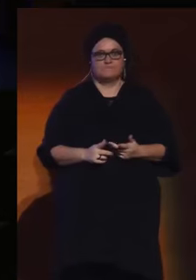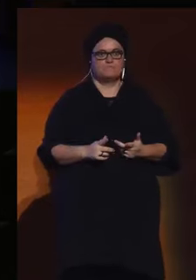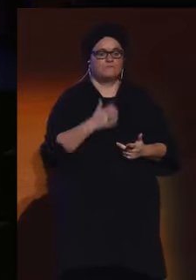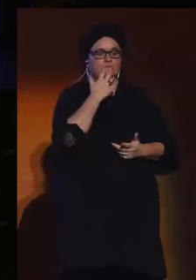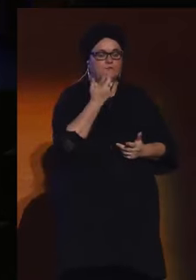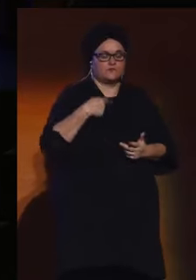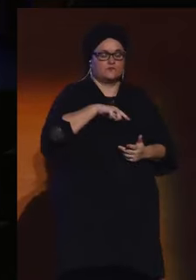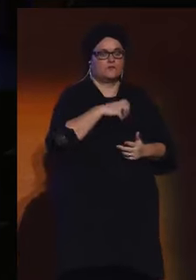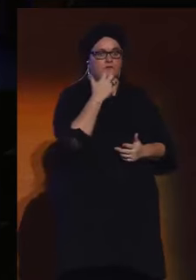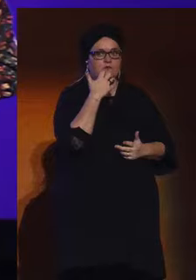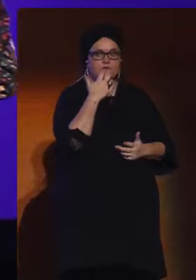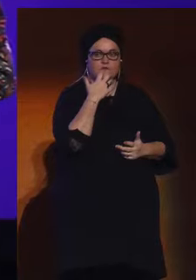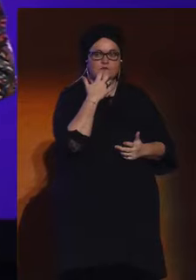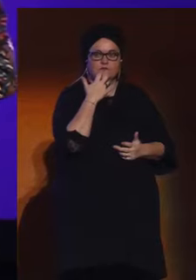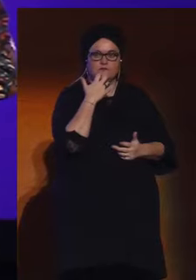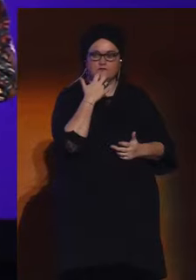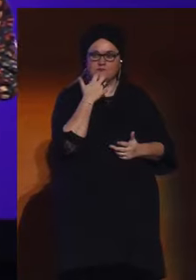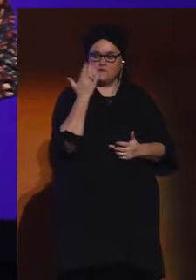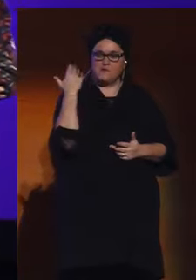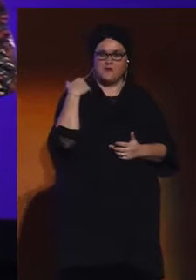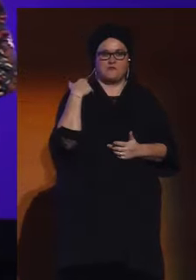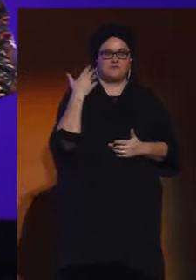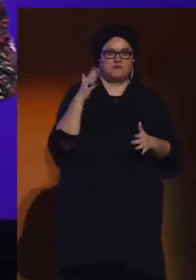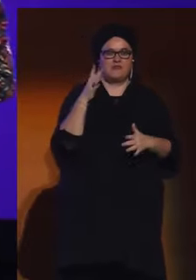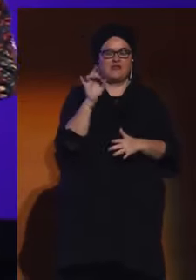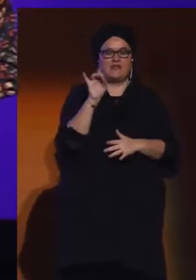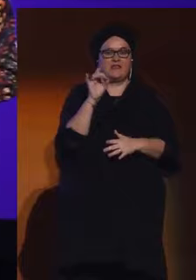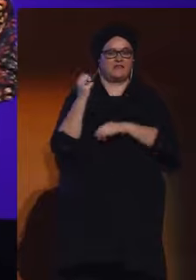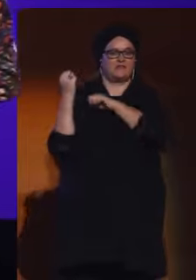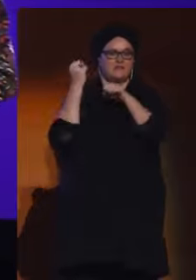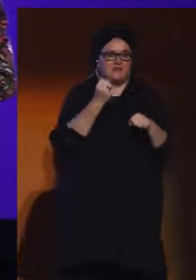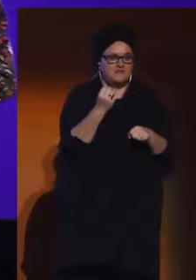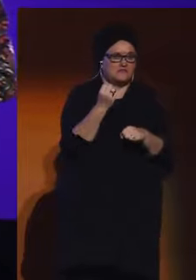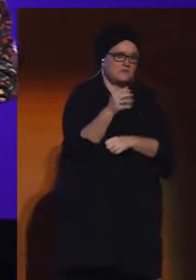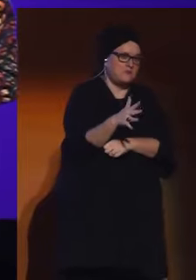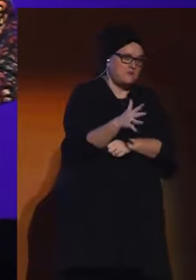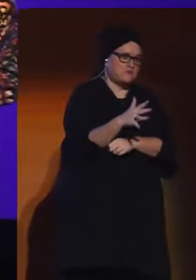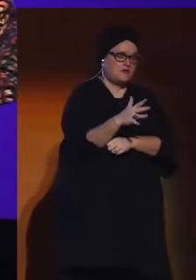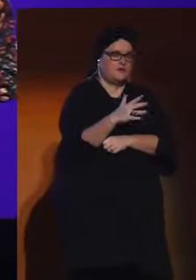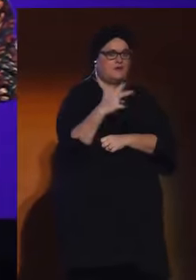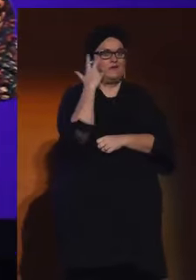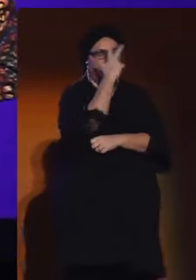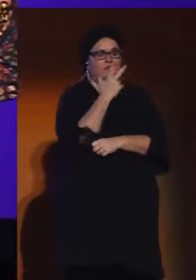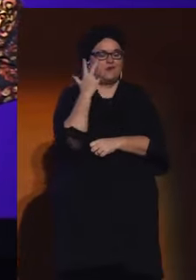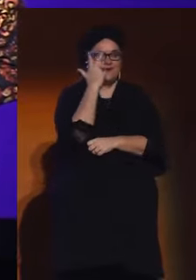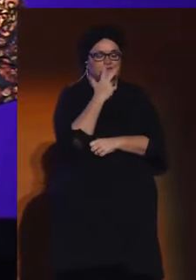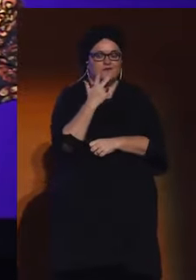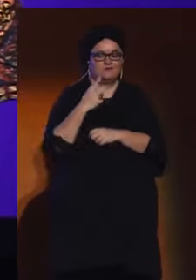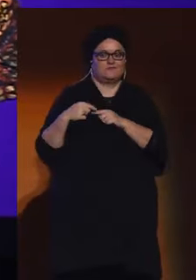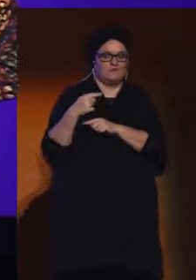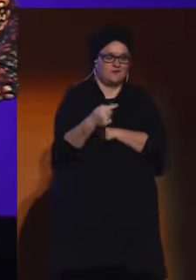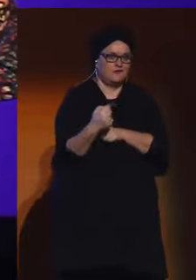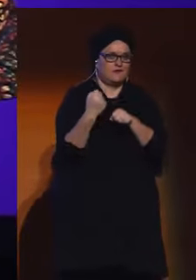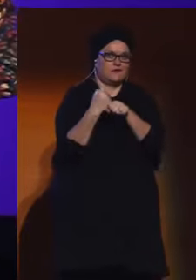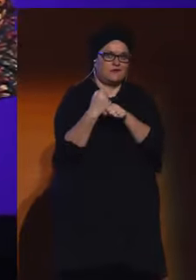Gu adibidez, orain dela 15 bat urte elkarrekin geunden, gure betiko ikastolan, lanean